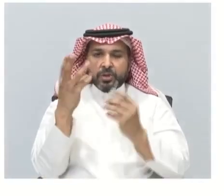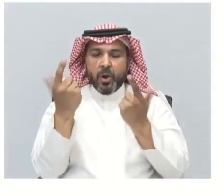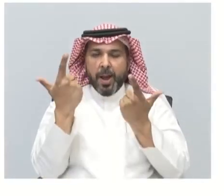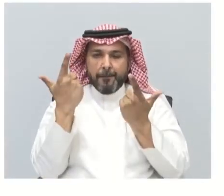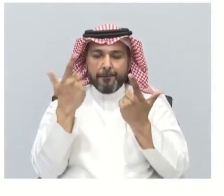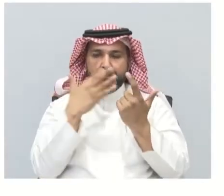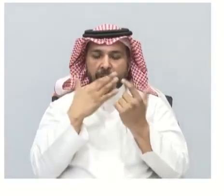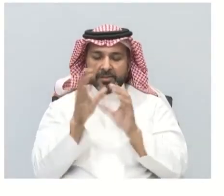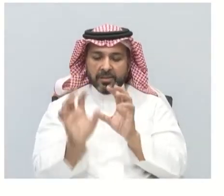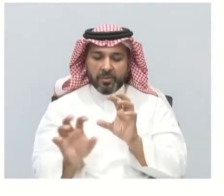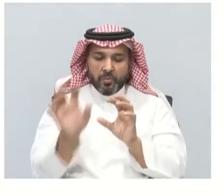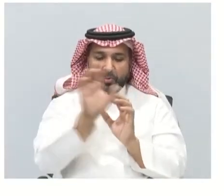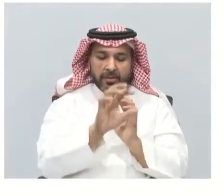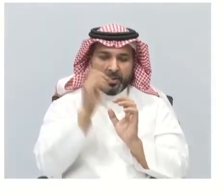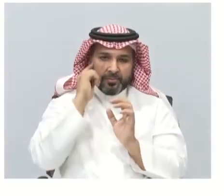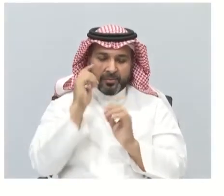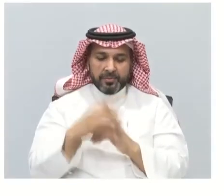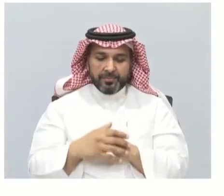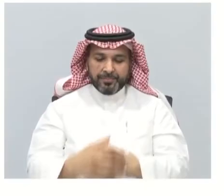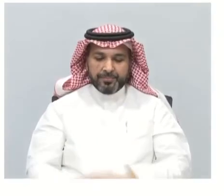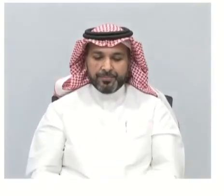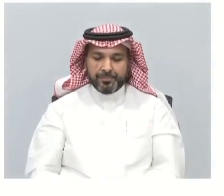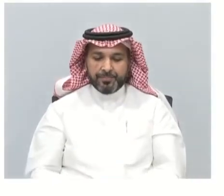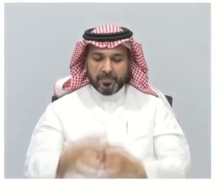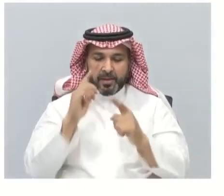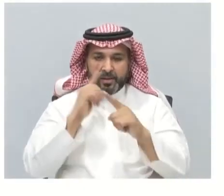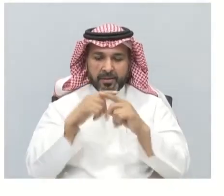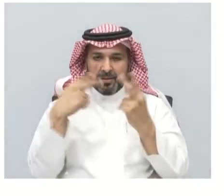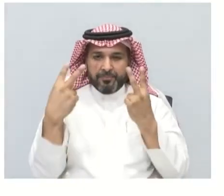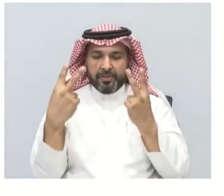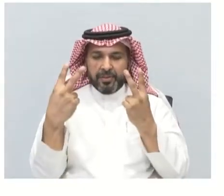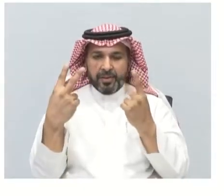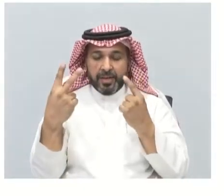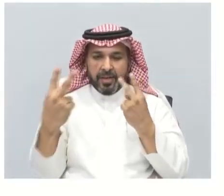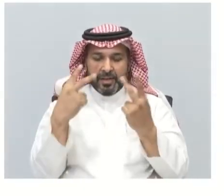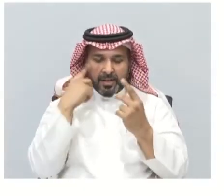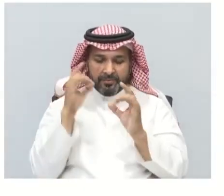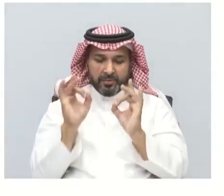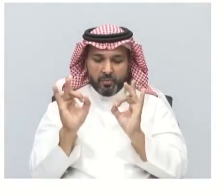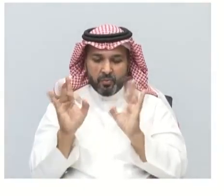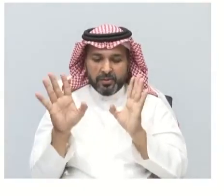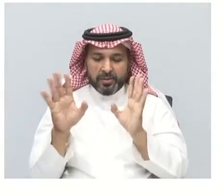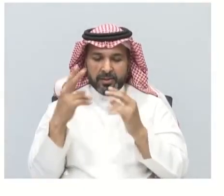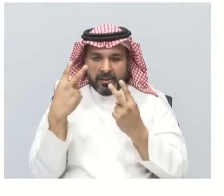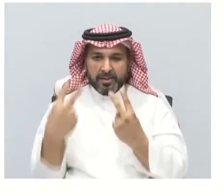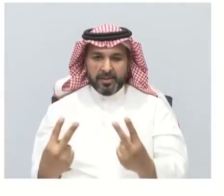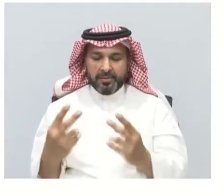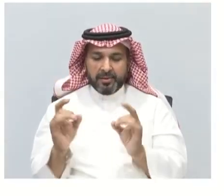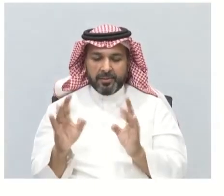قادرين على ايجاد قيمه اكس نضرب نضرب في اثنين الطرفين بعد ذلك